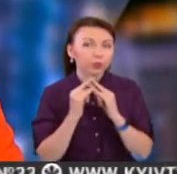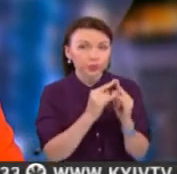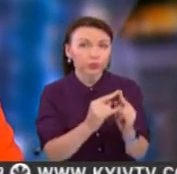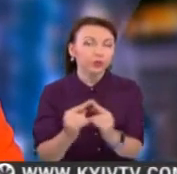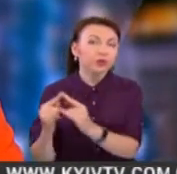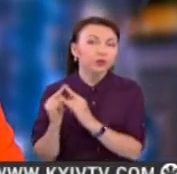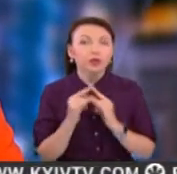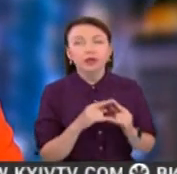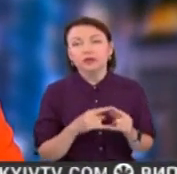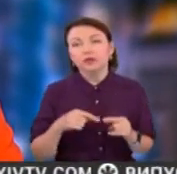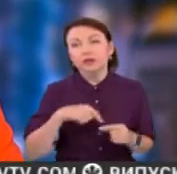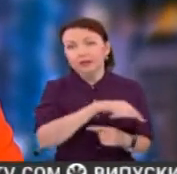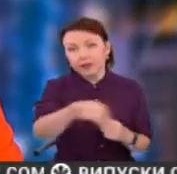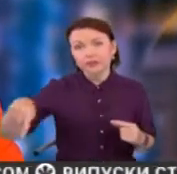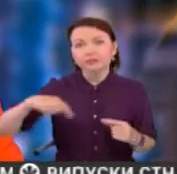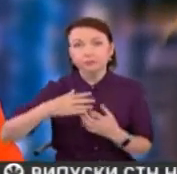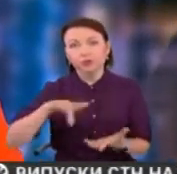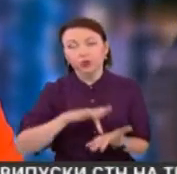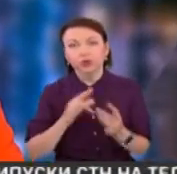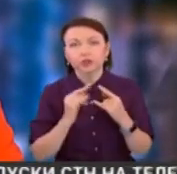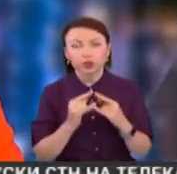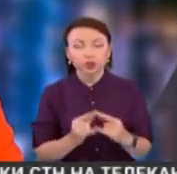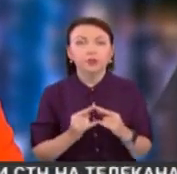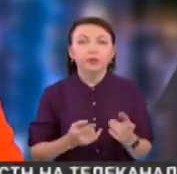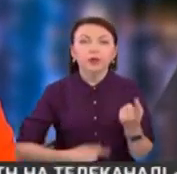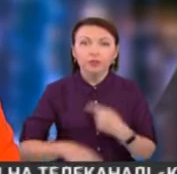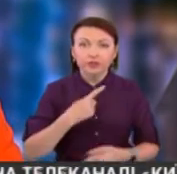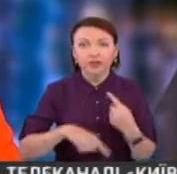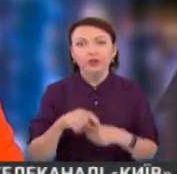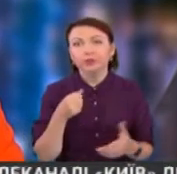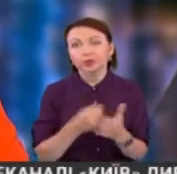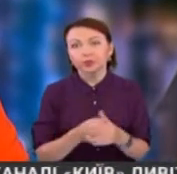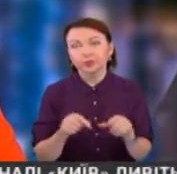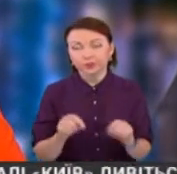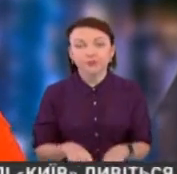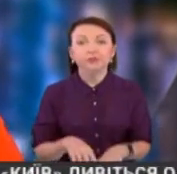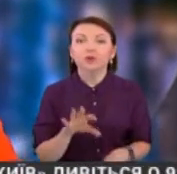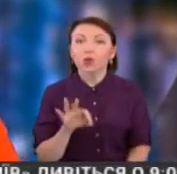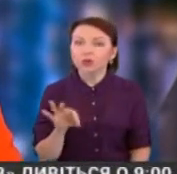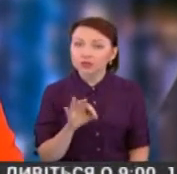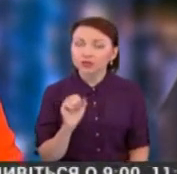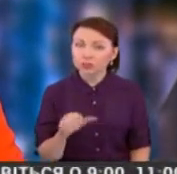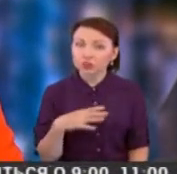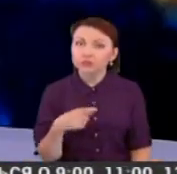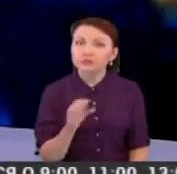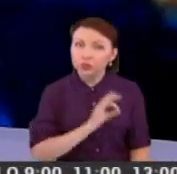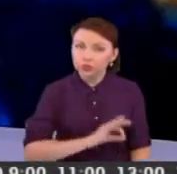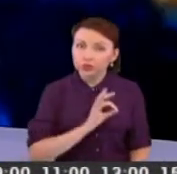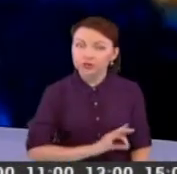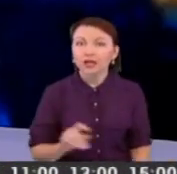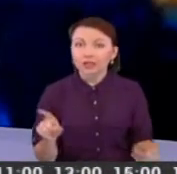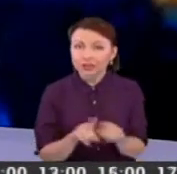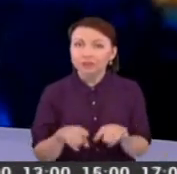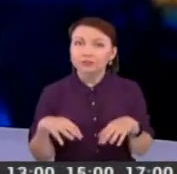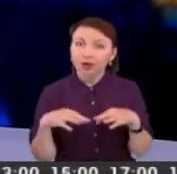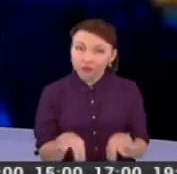рух рейсів міської електрички. Повертаємося ми до студії. Пане Олександре, можливо, ви користуєтеся таким